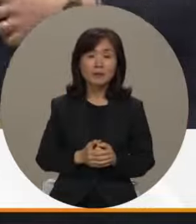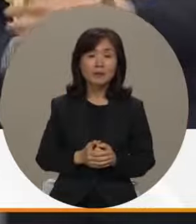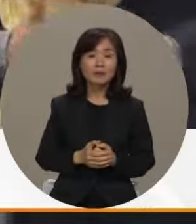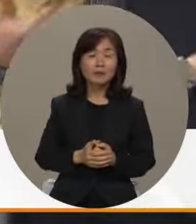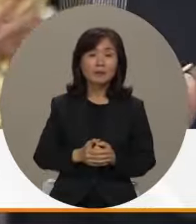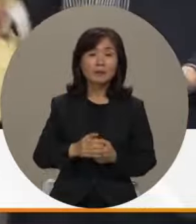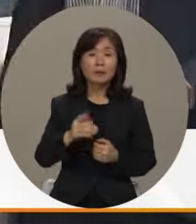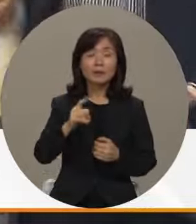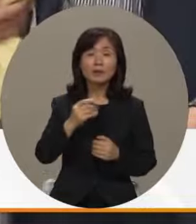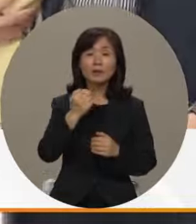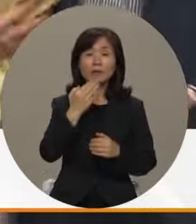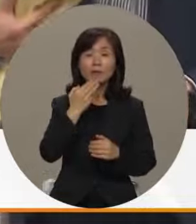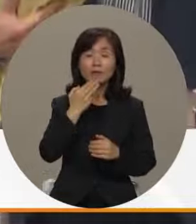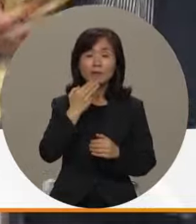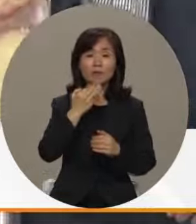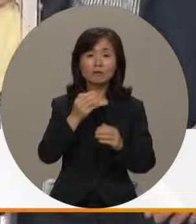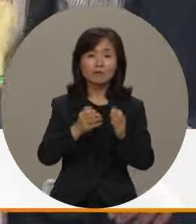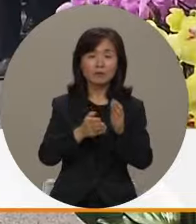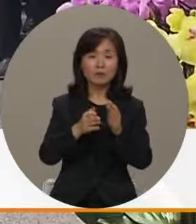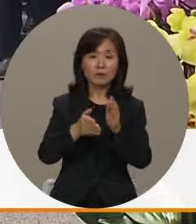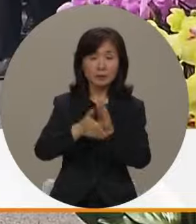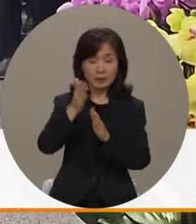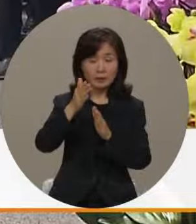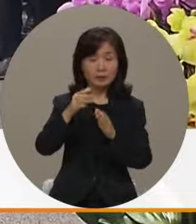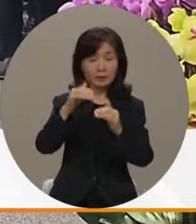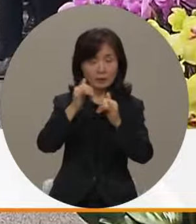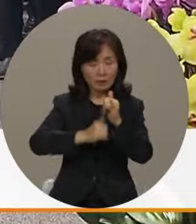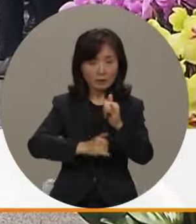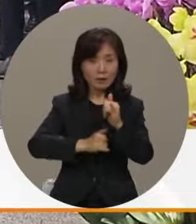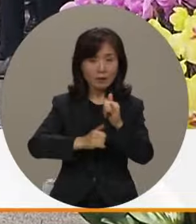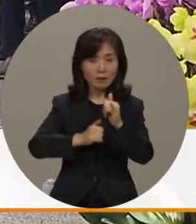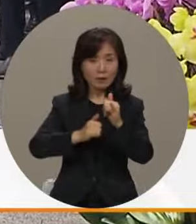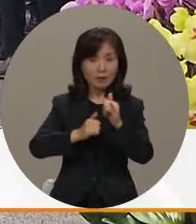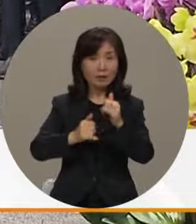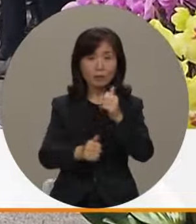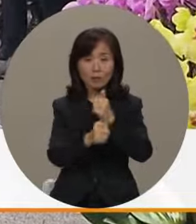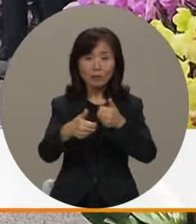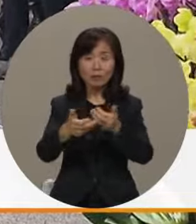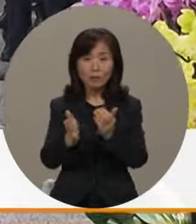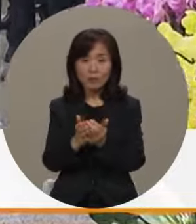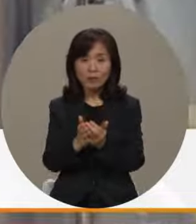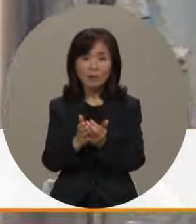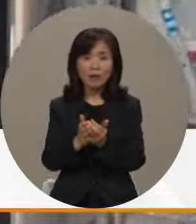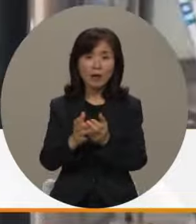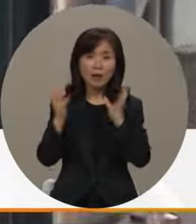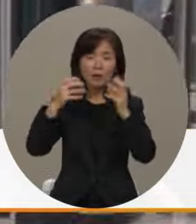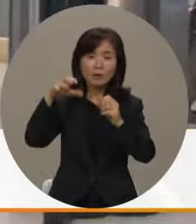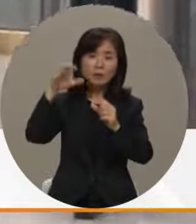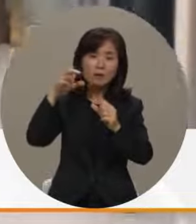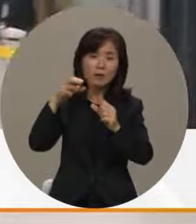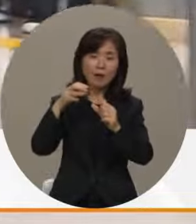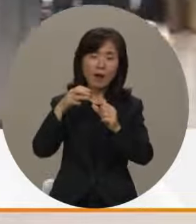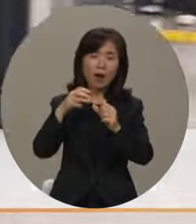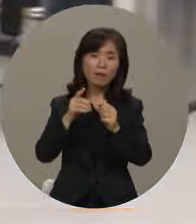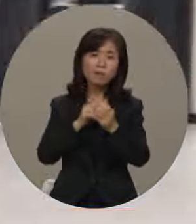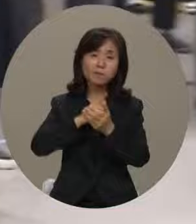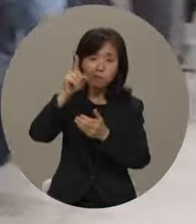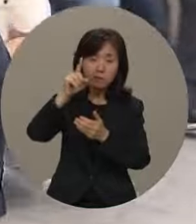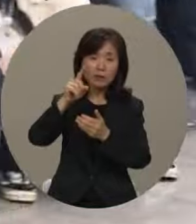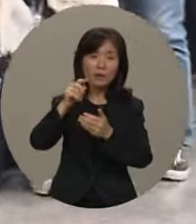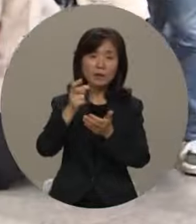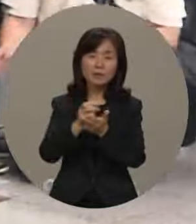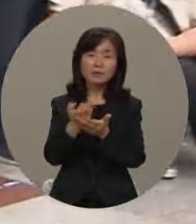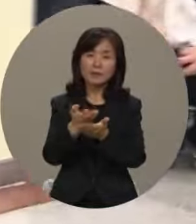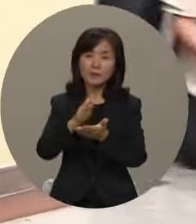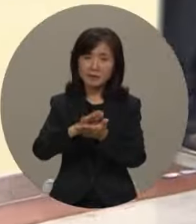역사위원회 설치와 무고성 아동학대를 막기 위한 법 개정 추진을 약속한 만큼 서울교육 현안에 속도가 붙을지